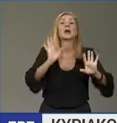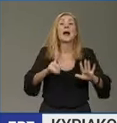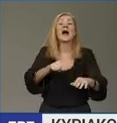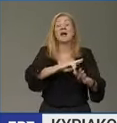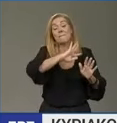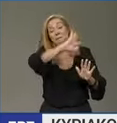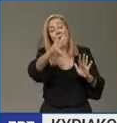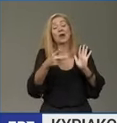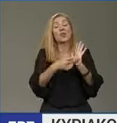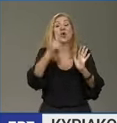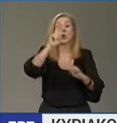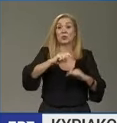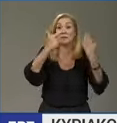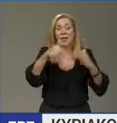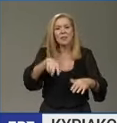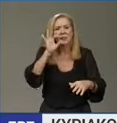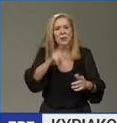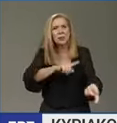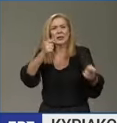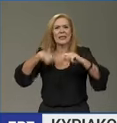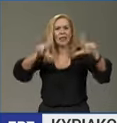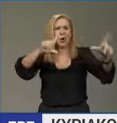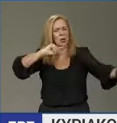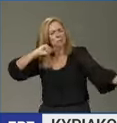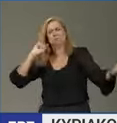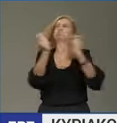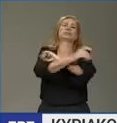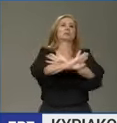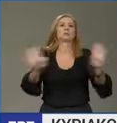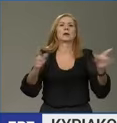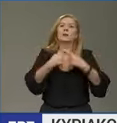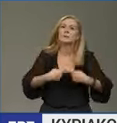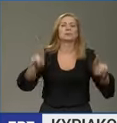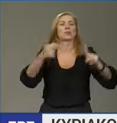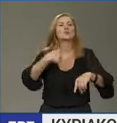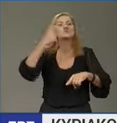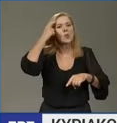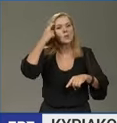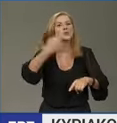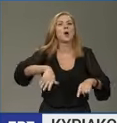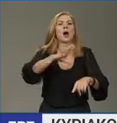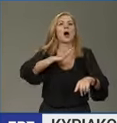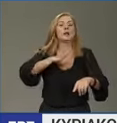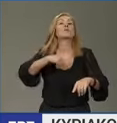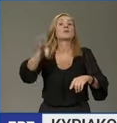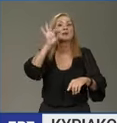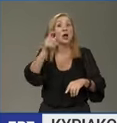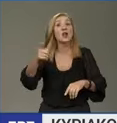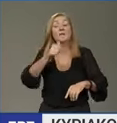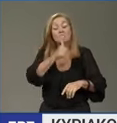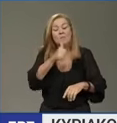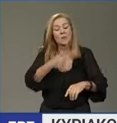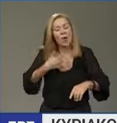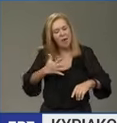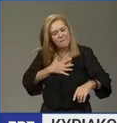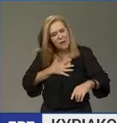πόλη. Και νομίζω ότι οι Θεσσαλονικοί θα το δουν, θα το εκτιμήσουν αυτό και τους ευχαριστώ για την υπομονή τους,